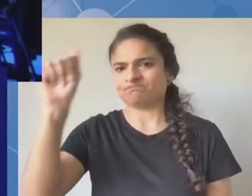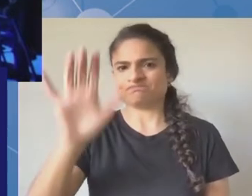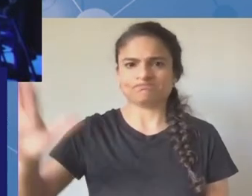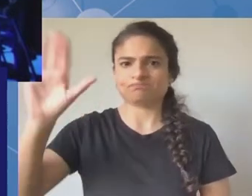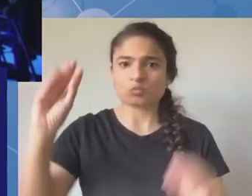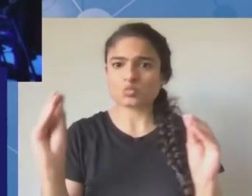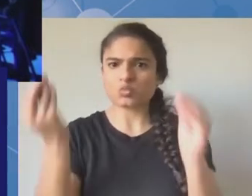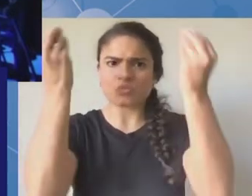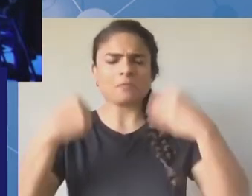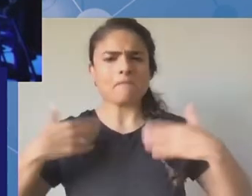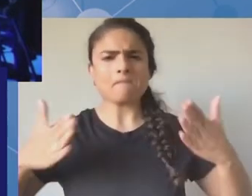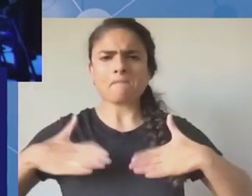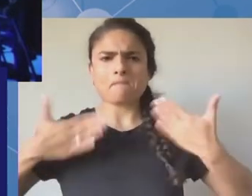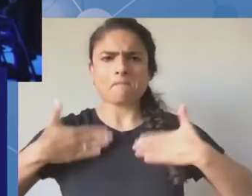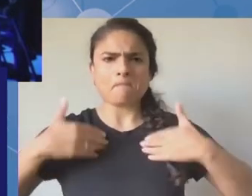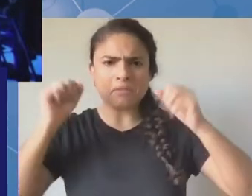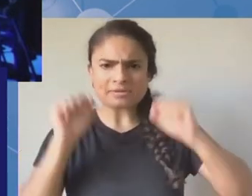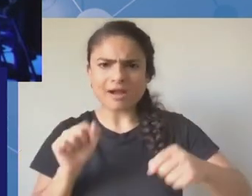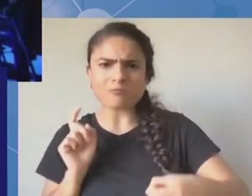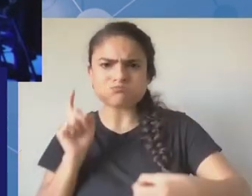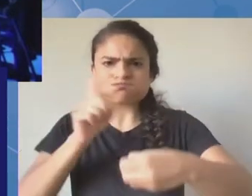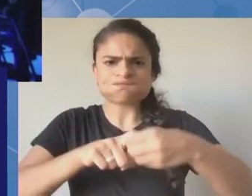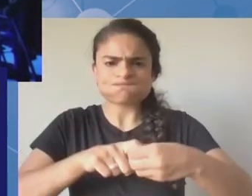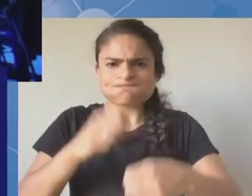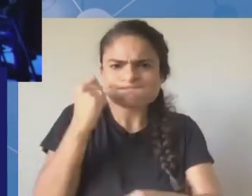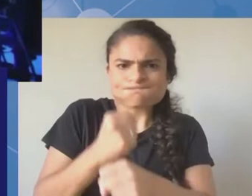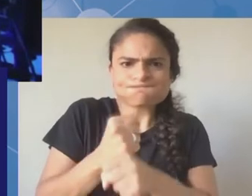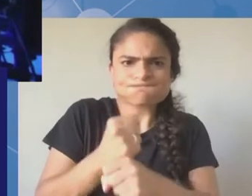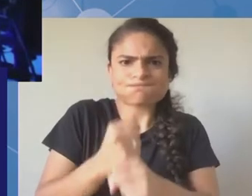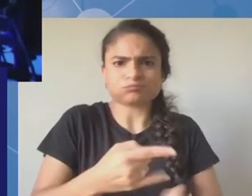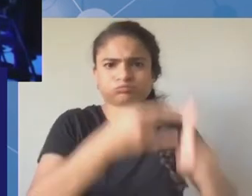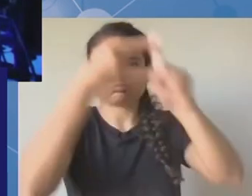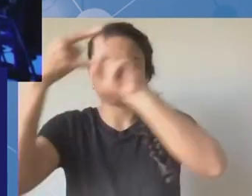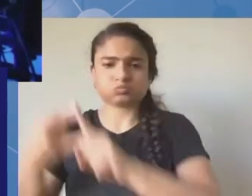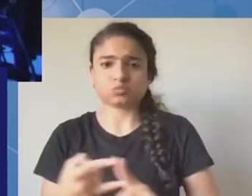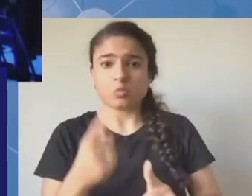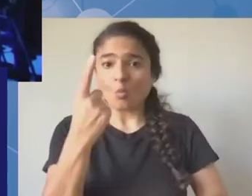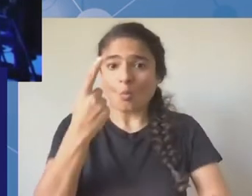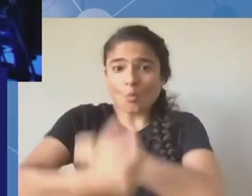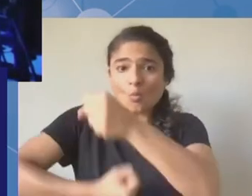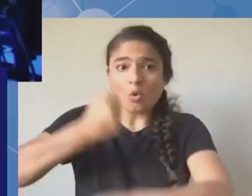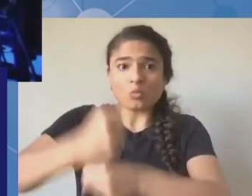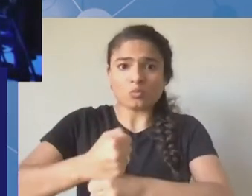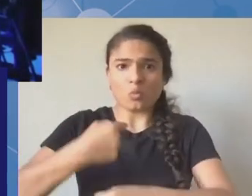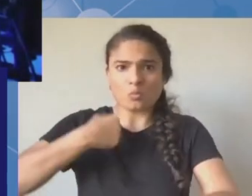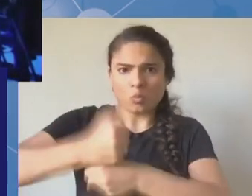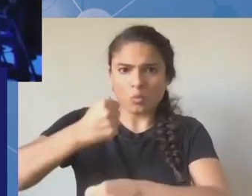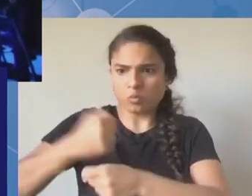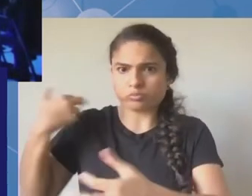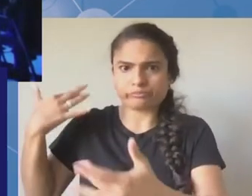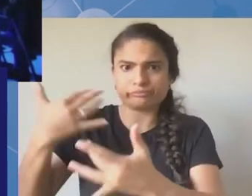آسيا والباسيفيك في هاي الشبيبة من تلك